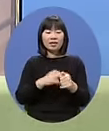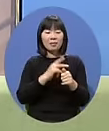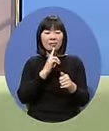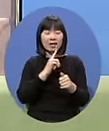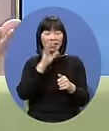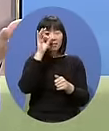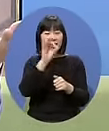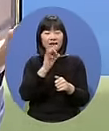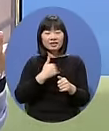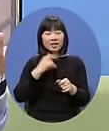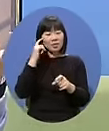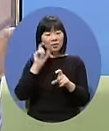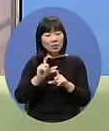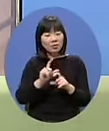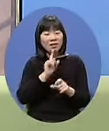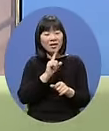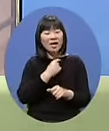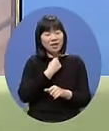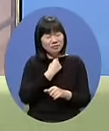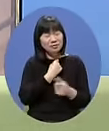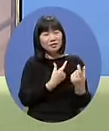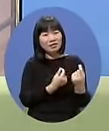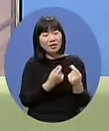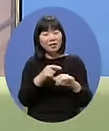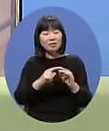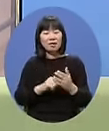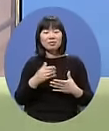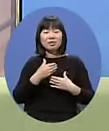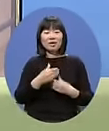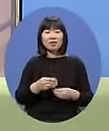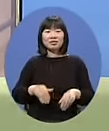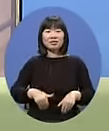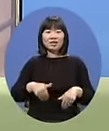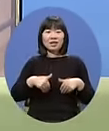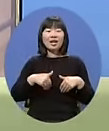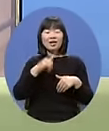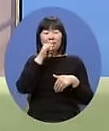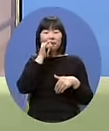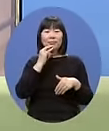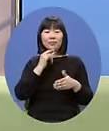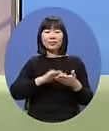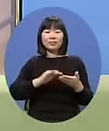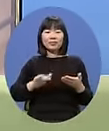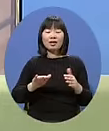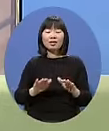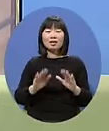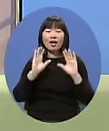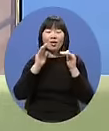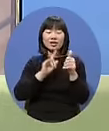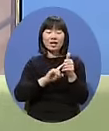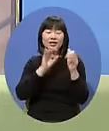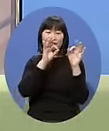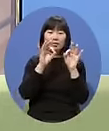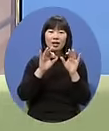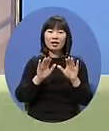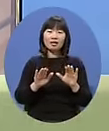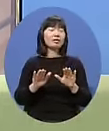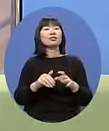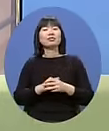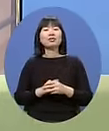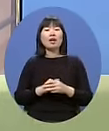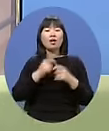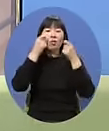고민을 막 얘기하고 싶은 그러니까요. 정도로 막 마음이 편해지고. 네, 따뜻해지는데요. 네. 근데 이렇게 어린아이들 같은 경우에는 이제